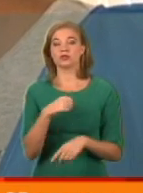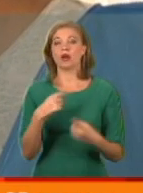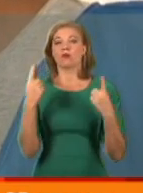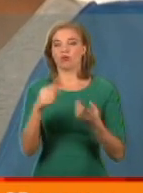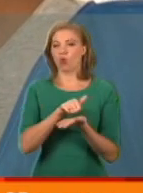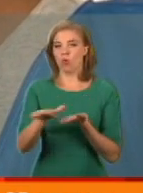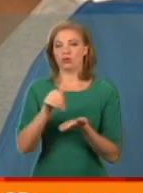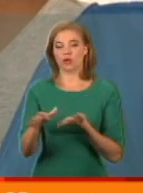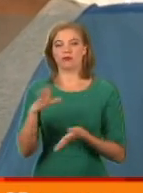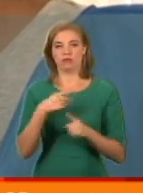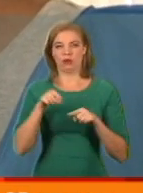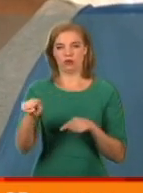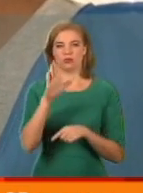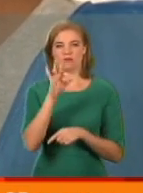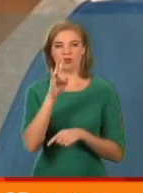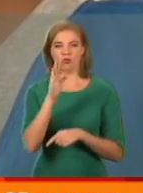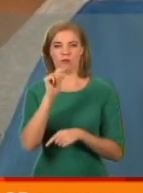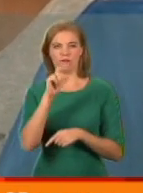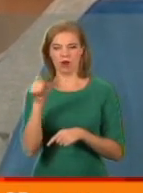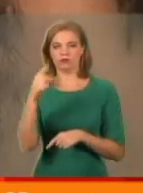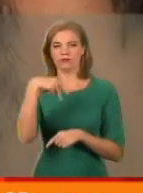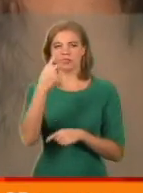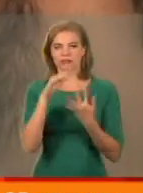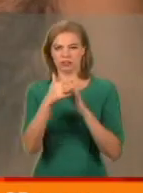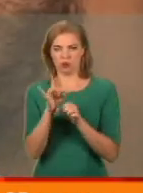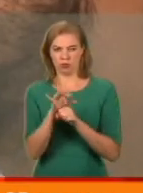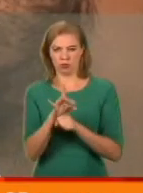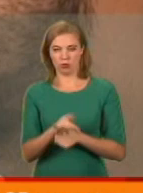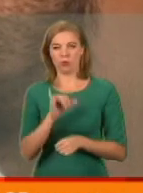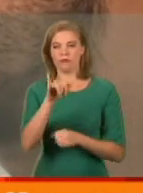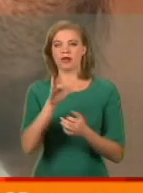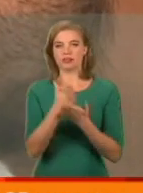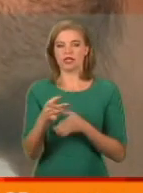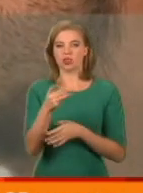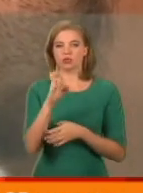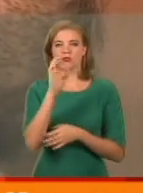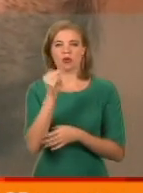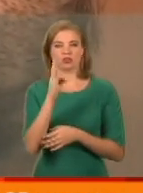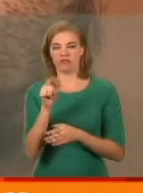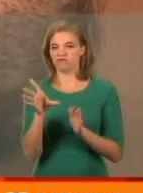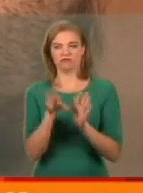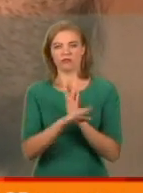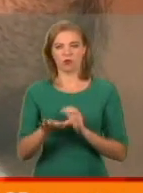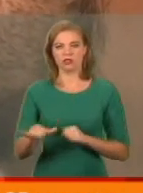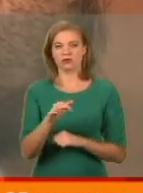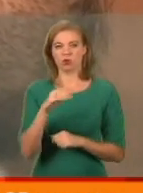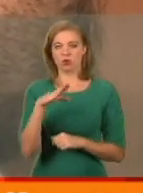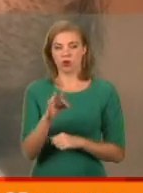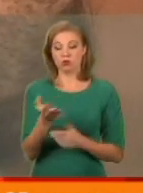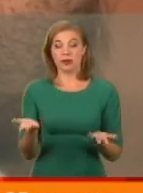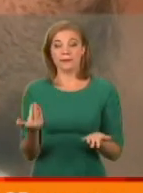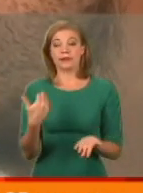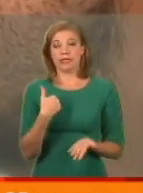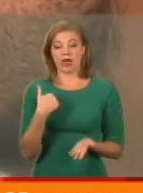кількість відказів було по Волноваському району, близько 20 населених пунктів. У вашому районі є село Богдановка, яке точно так же не входить в зону АТО. Ну,